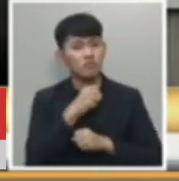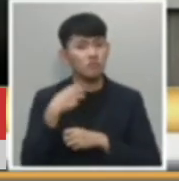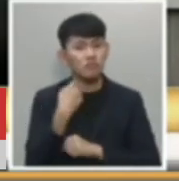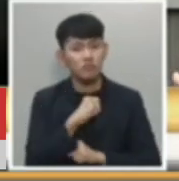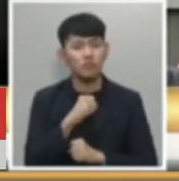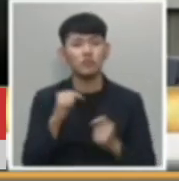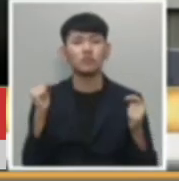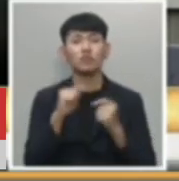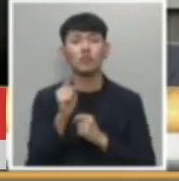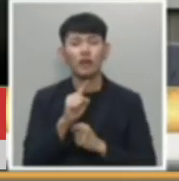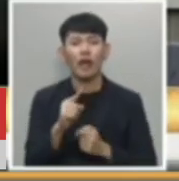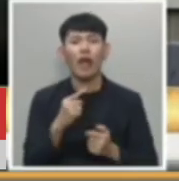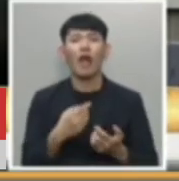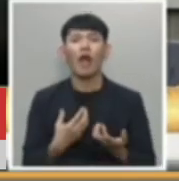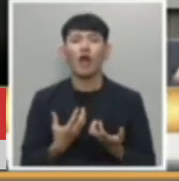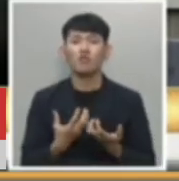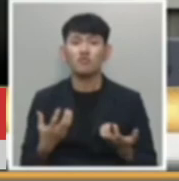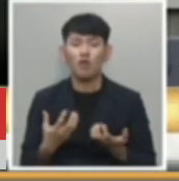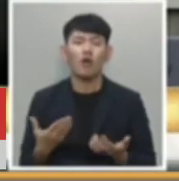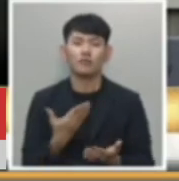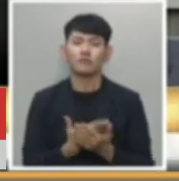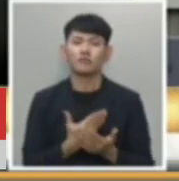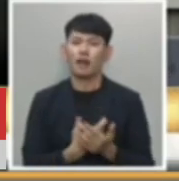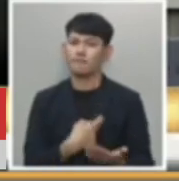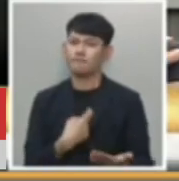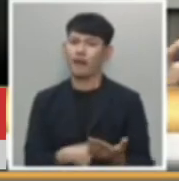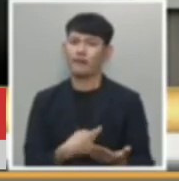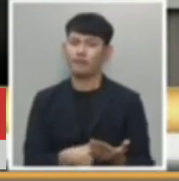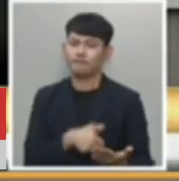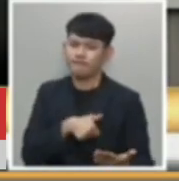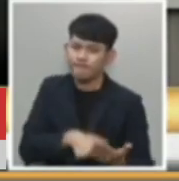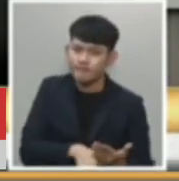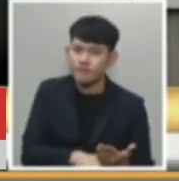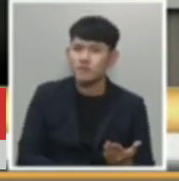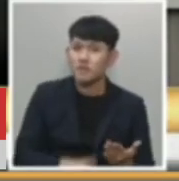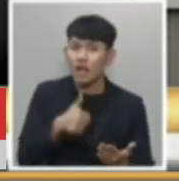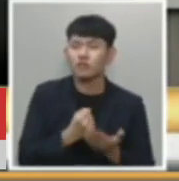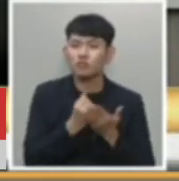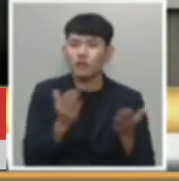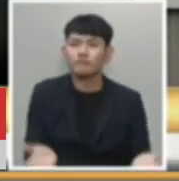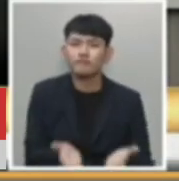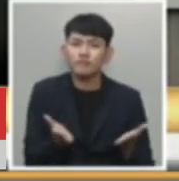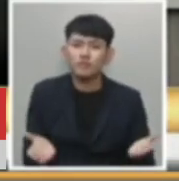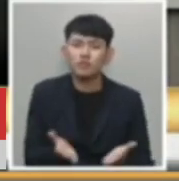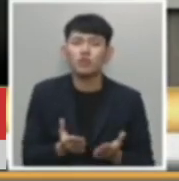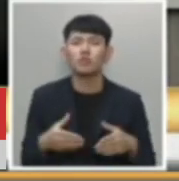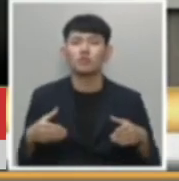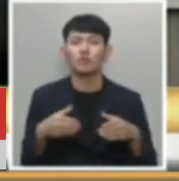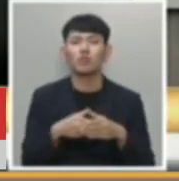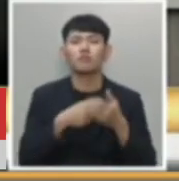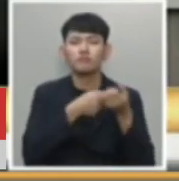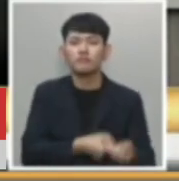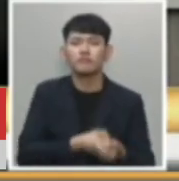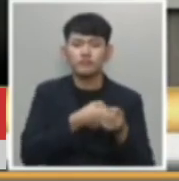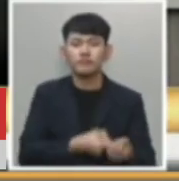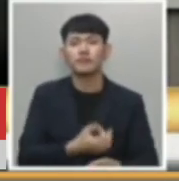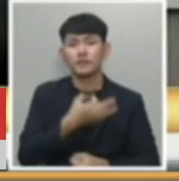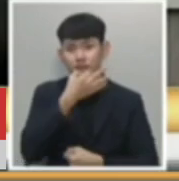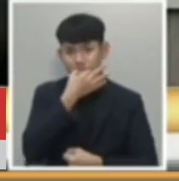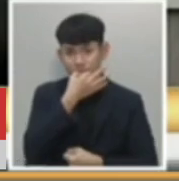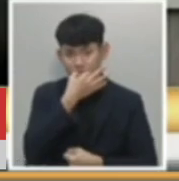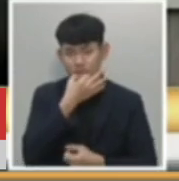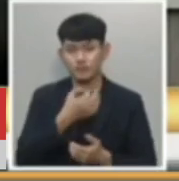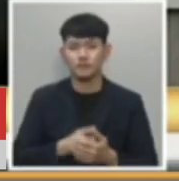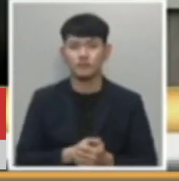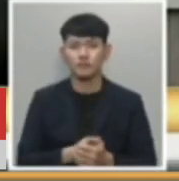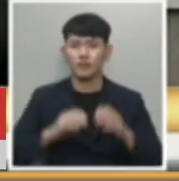ได้พืชผลทางการเกษตรมาใช้เพื่อแก้ไขปัญหาเศรษฐกิจพื้นฐานเศรษฐกิจเกษตรของประเทศ